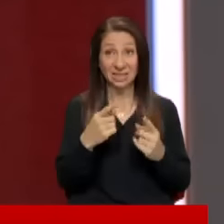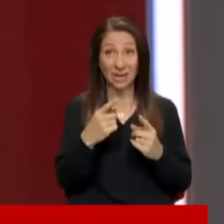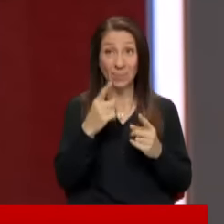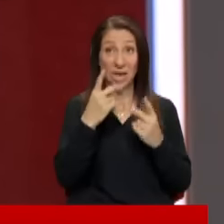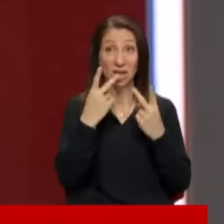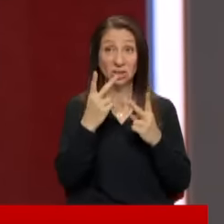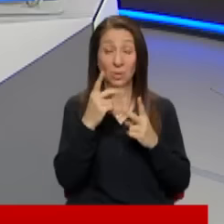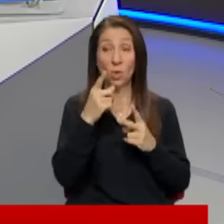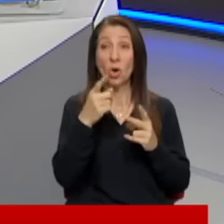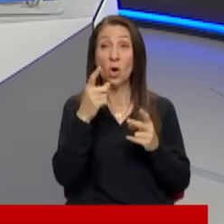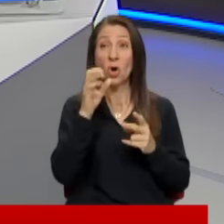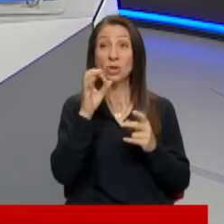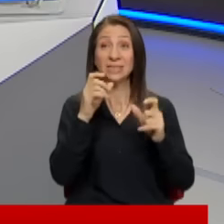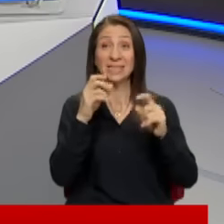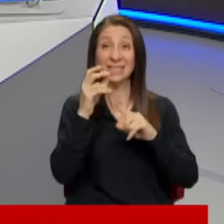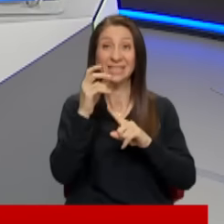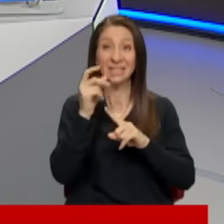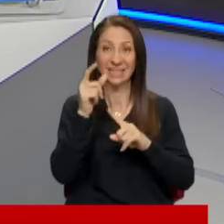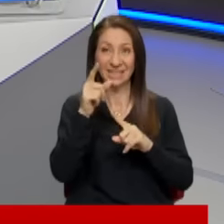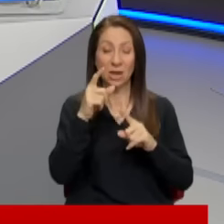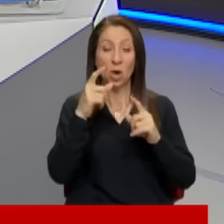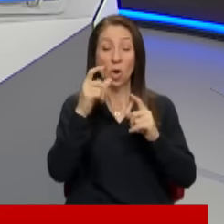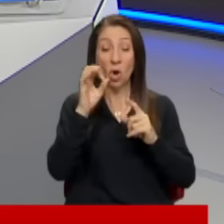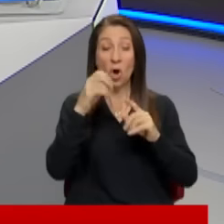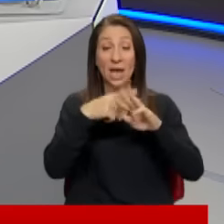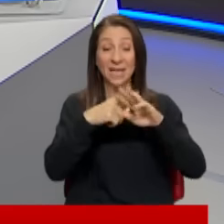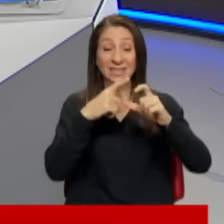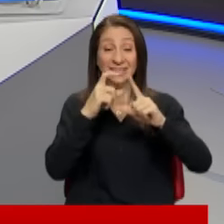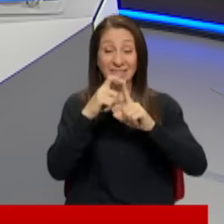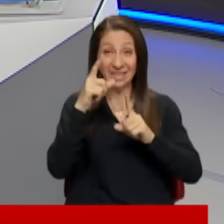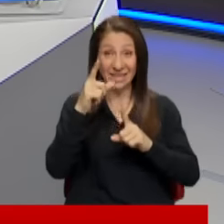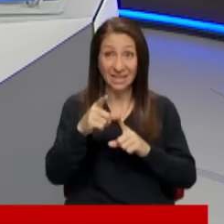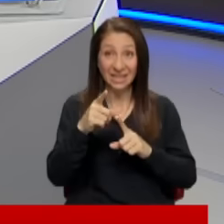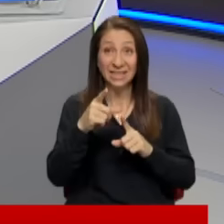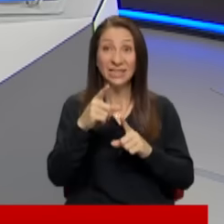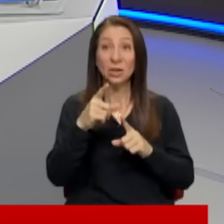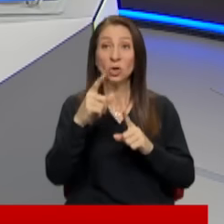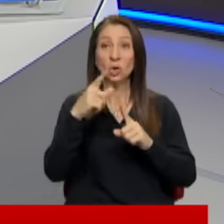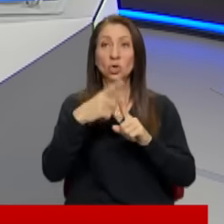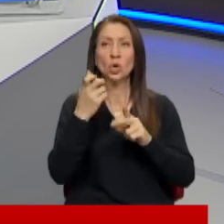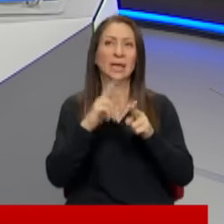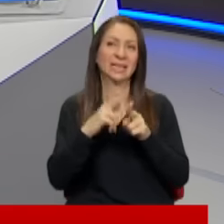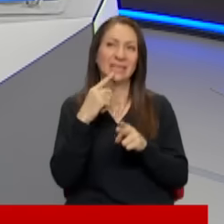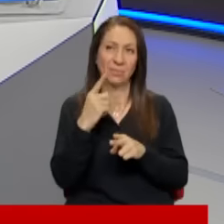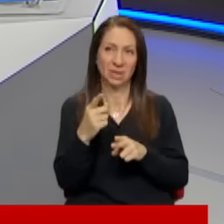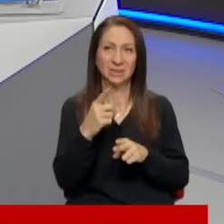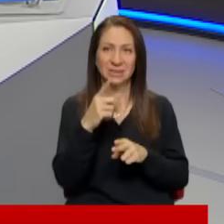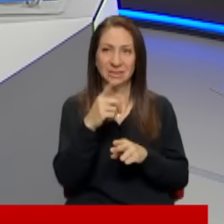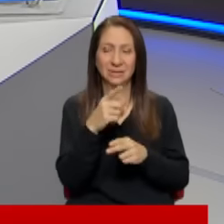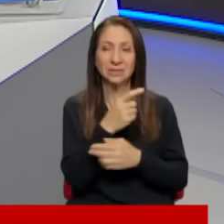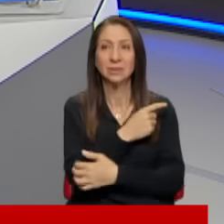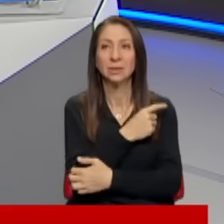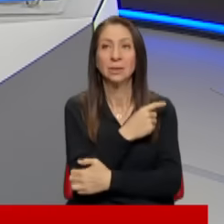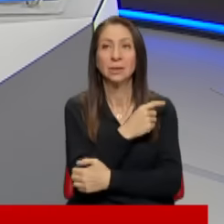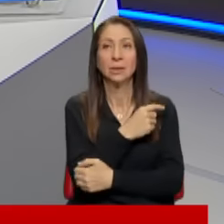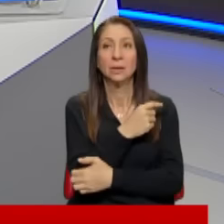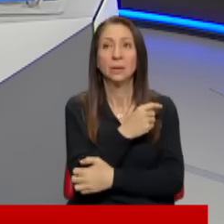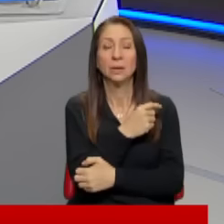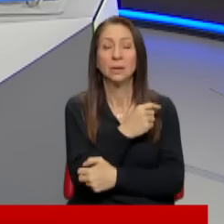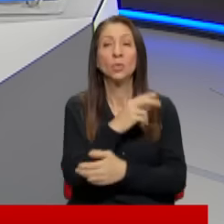bir açıklama. OECD'den gelen bir açıklama. OECD statistik, yani bu OECD'nin TÜİK'i diyebiliriz. Evet. O da bu üye